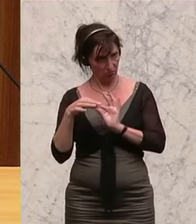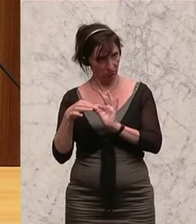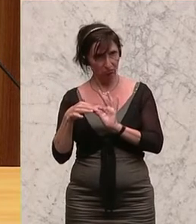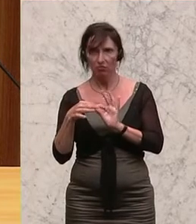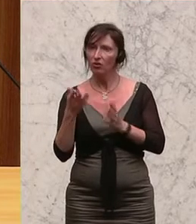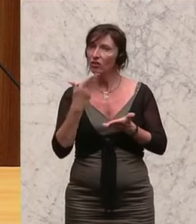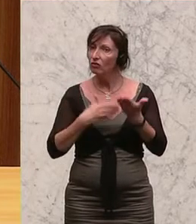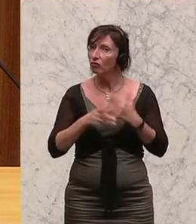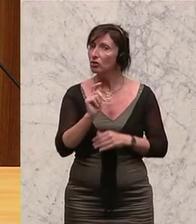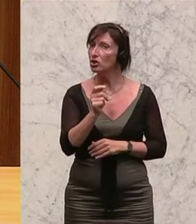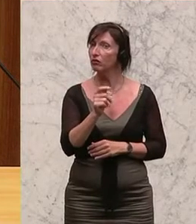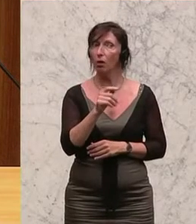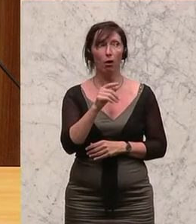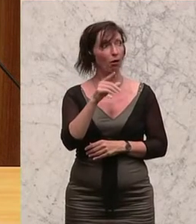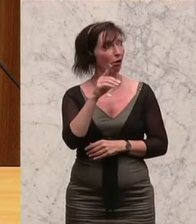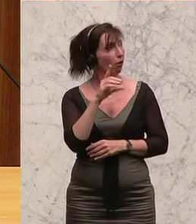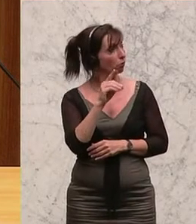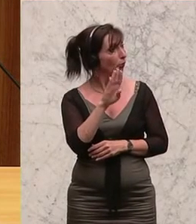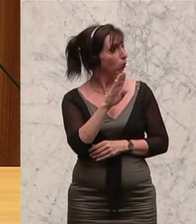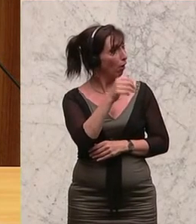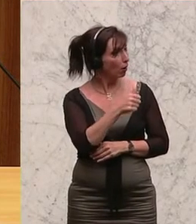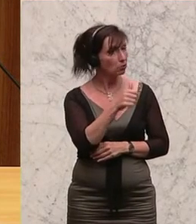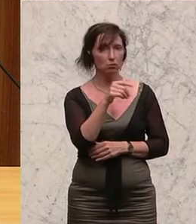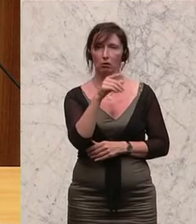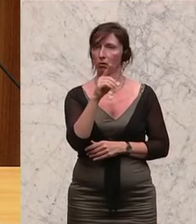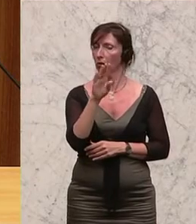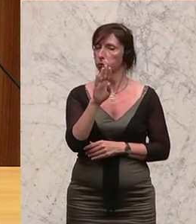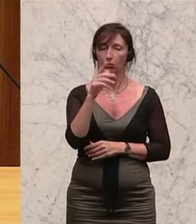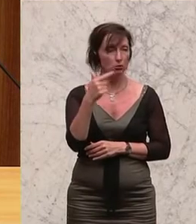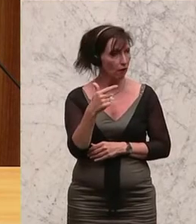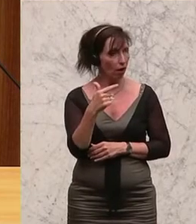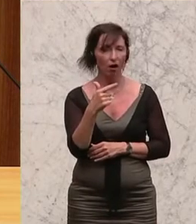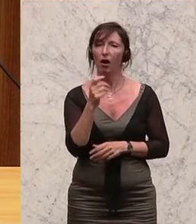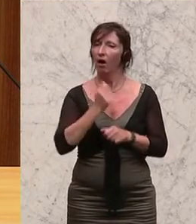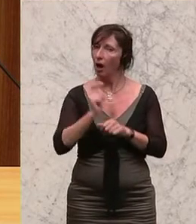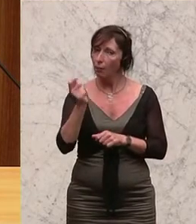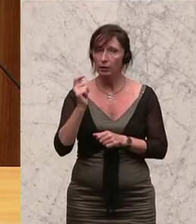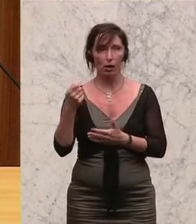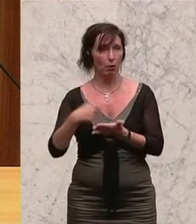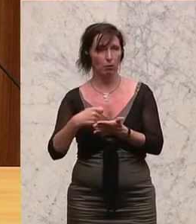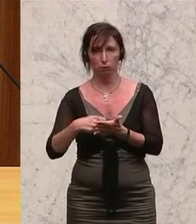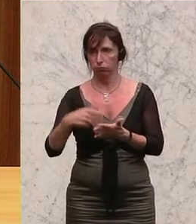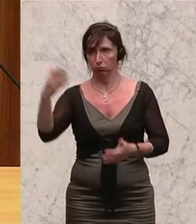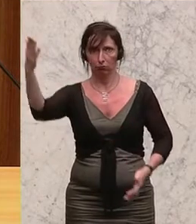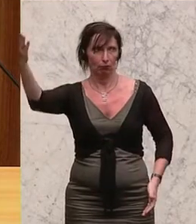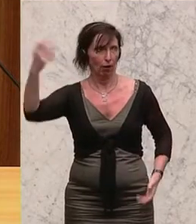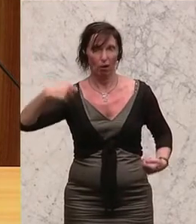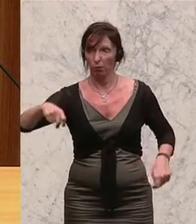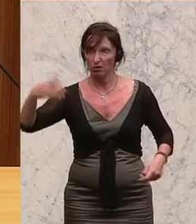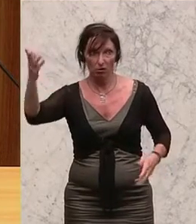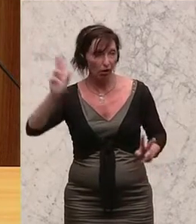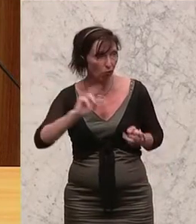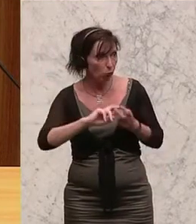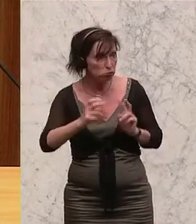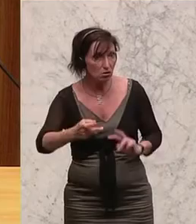den Wirtschaftskammer DP1, DP2 und bei den Arbeiterkammerbeiträgen. Der Herr Leitl könnte das sofort umsetzen, indem er den DP1